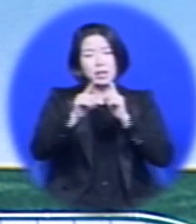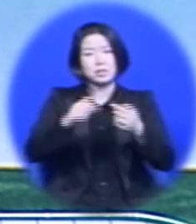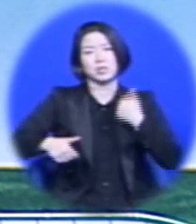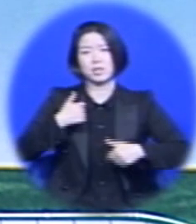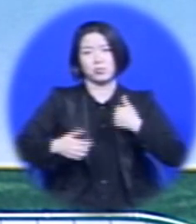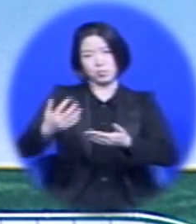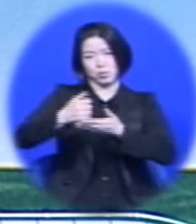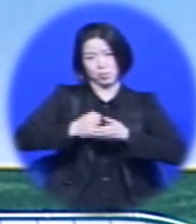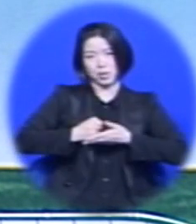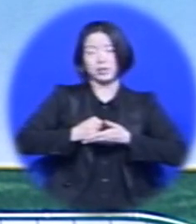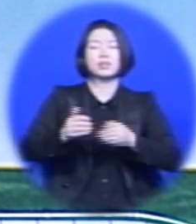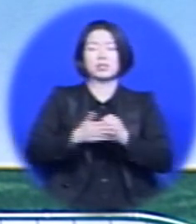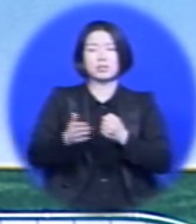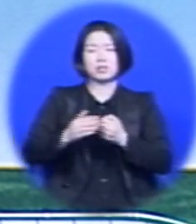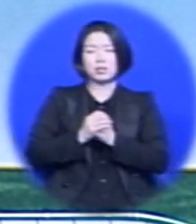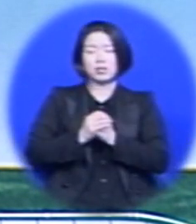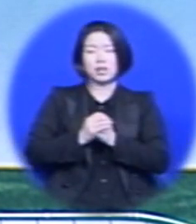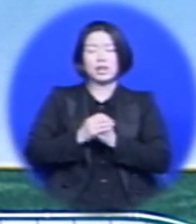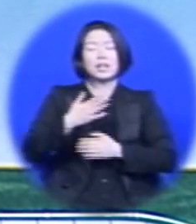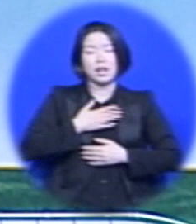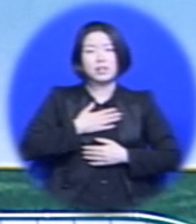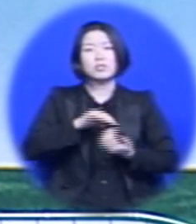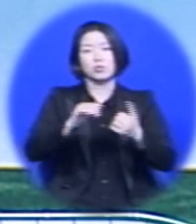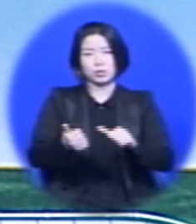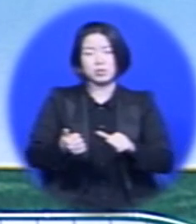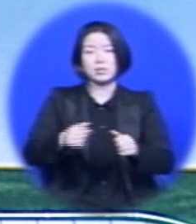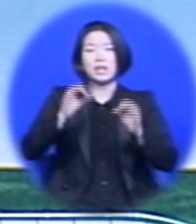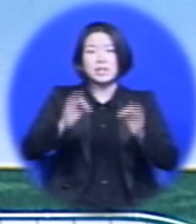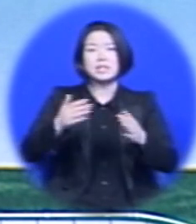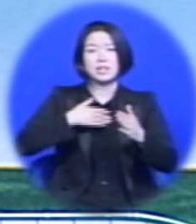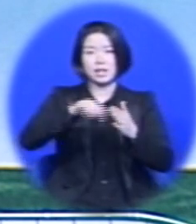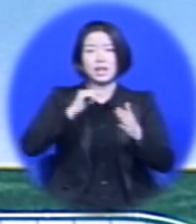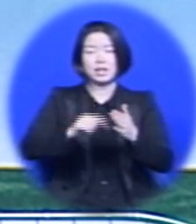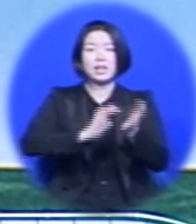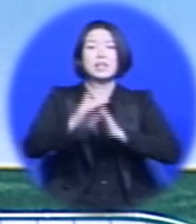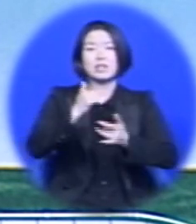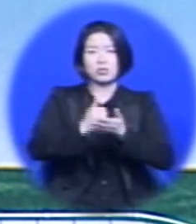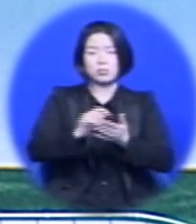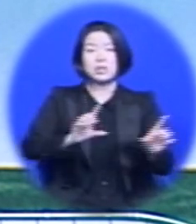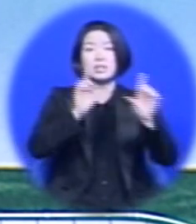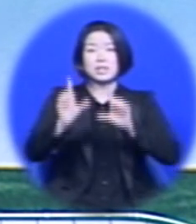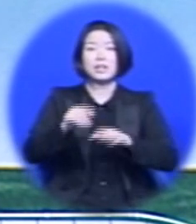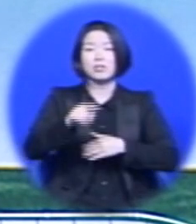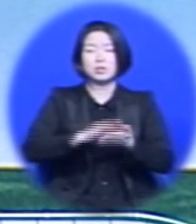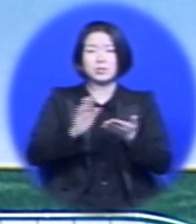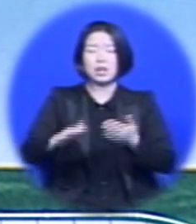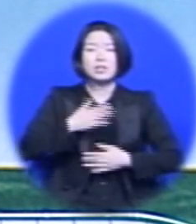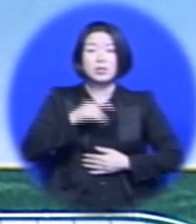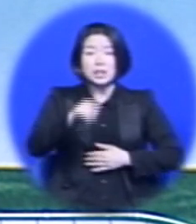나는 죽었습니다 이제는 내 안에 예수님이 사시는 것입니다 저는